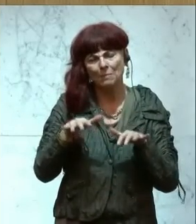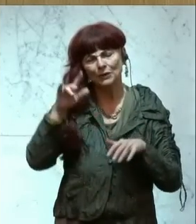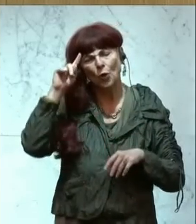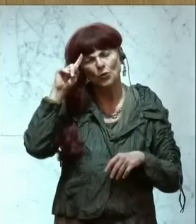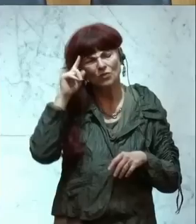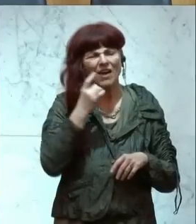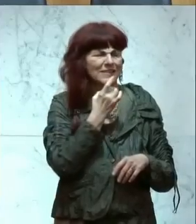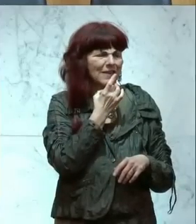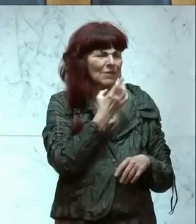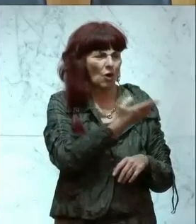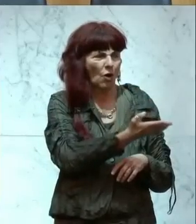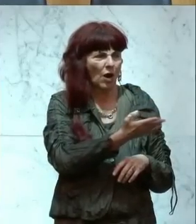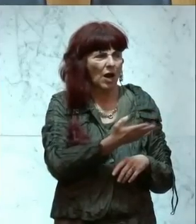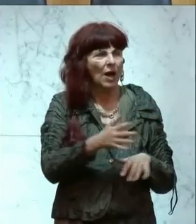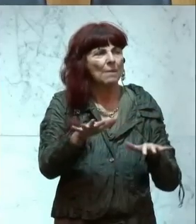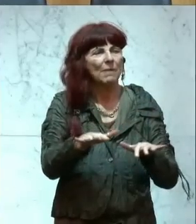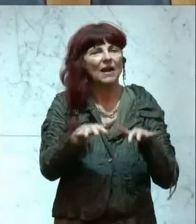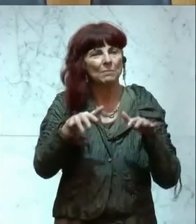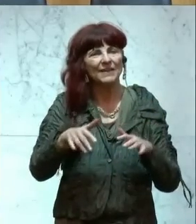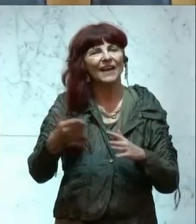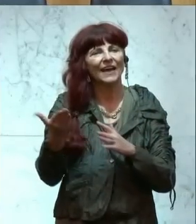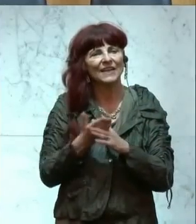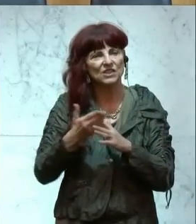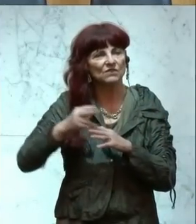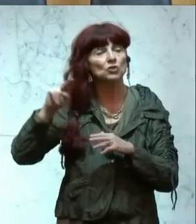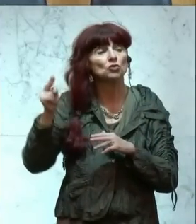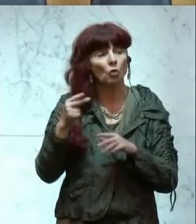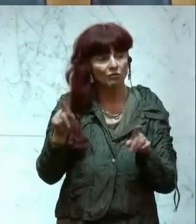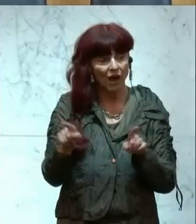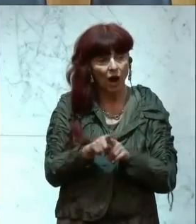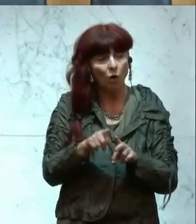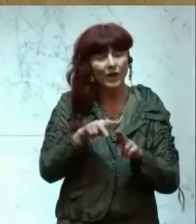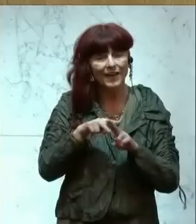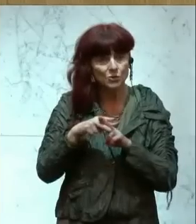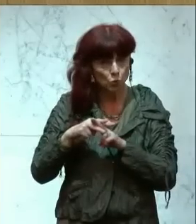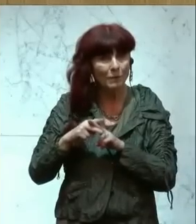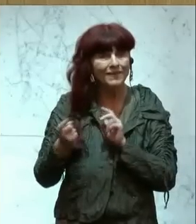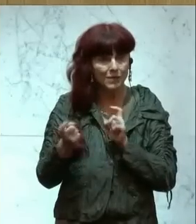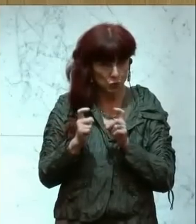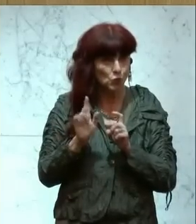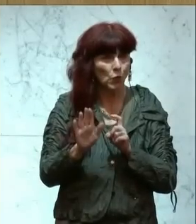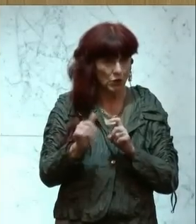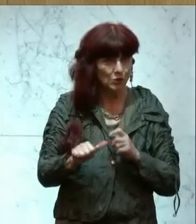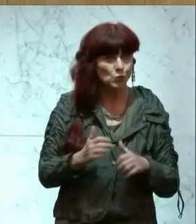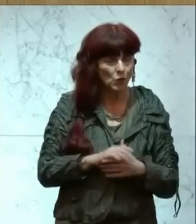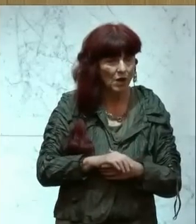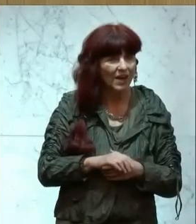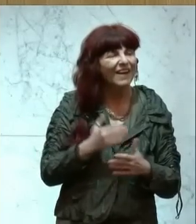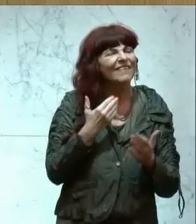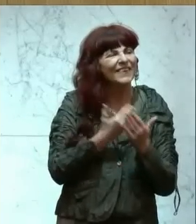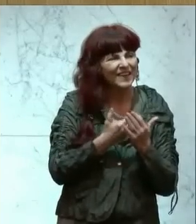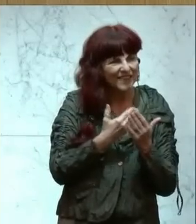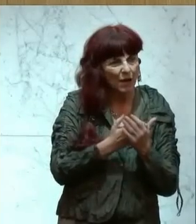dass parlamentarische Zwischenrufe auch ein Instrument der Debatte sind. Und daher würde ich da, was